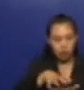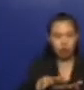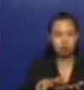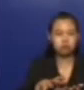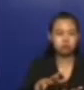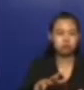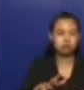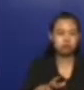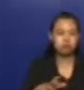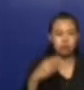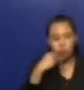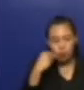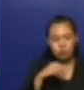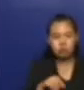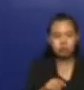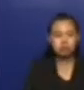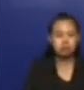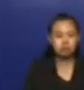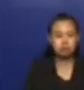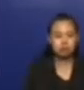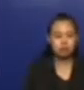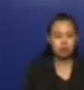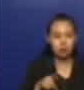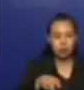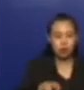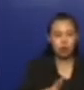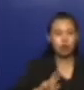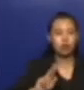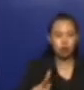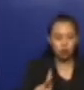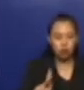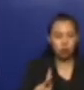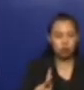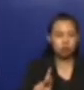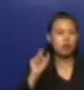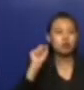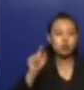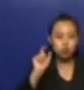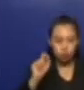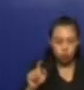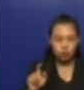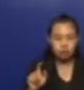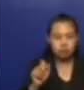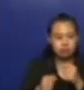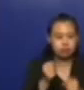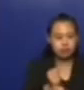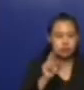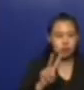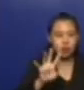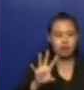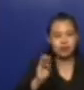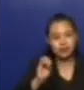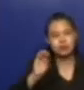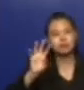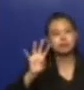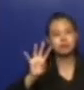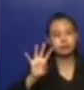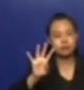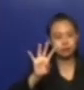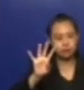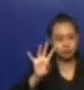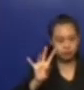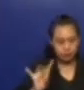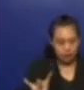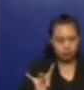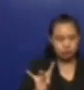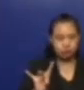พระราชกำหนดการบริหารราชการในสถานการณ์ฉุกเฉินปีพ.ศ.2548เนี่ยเขาเขียนก